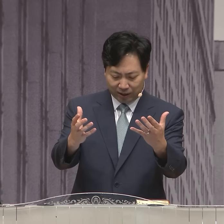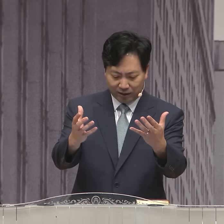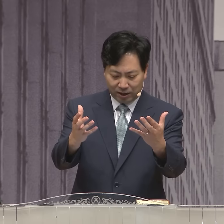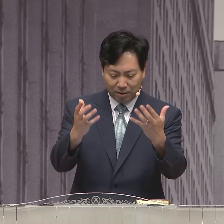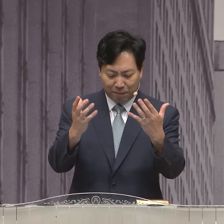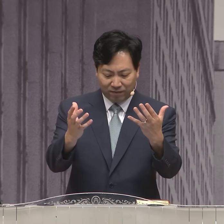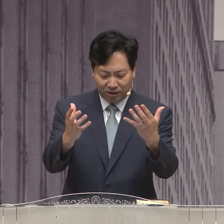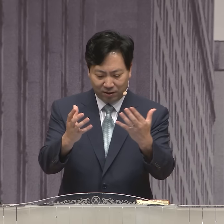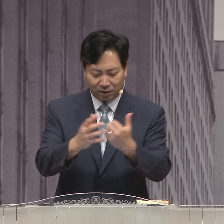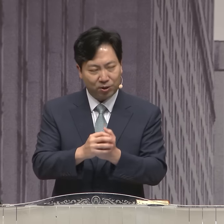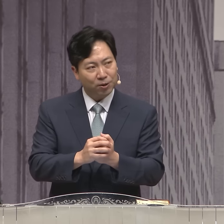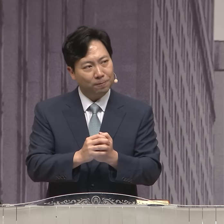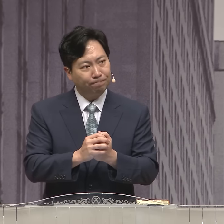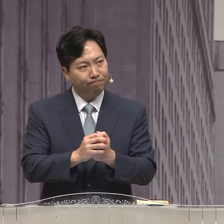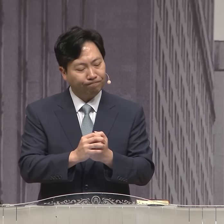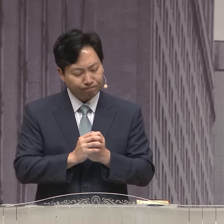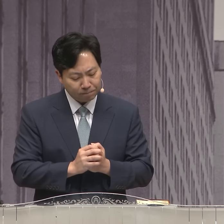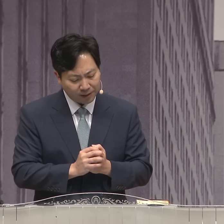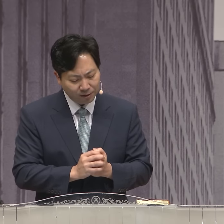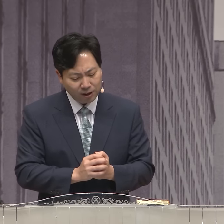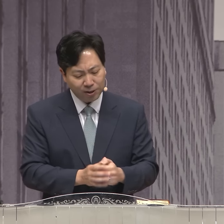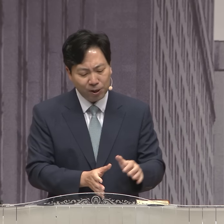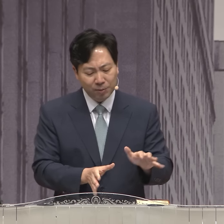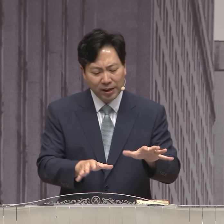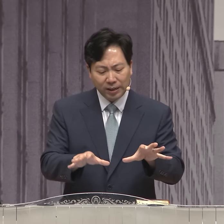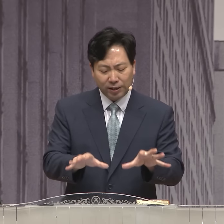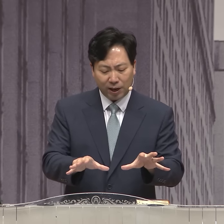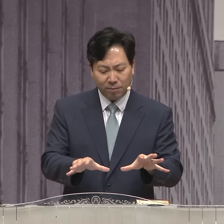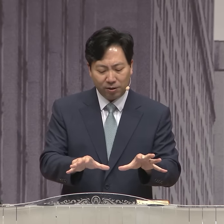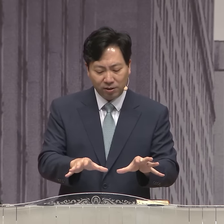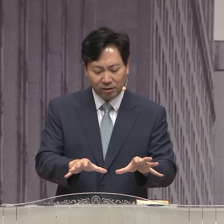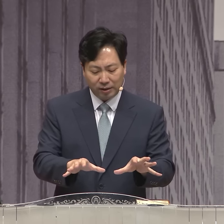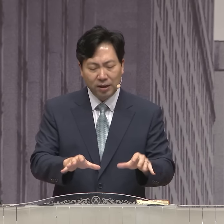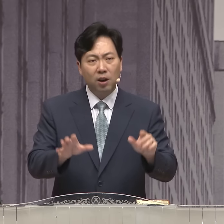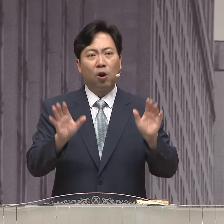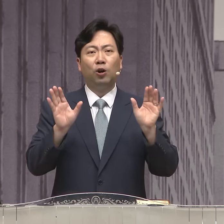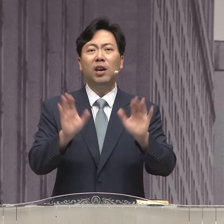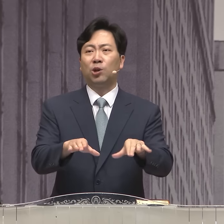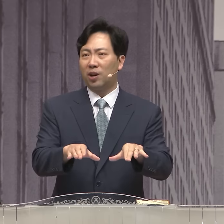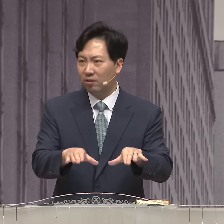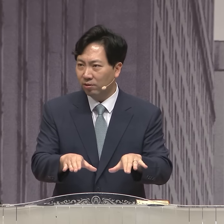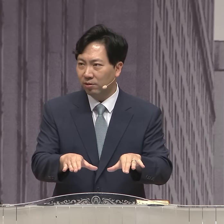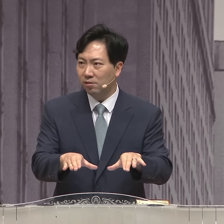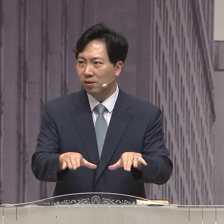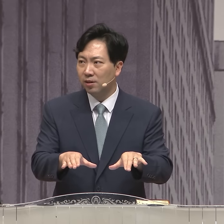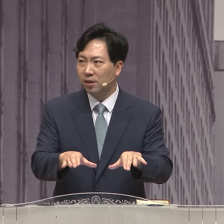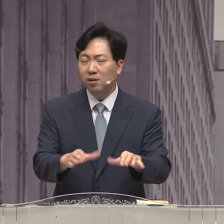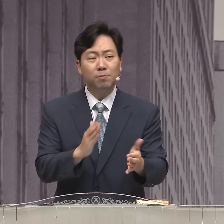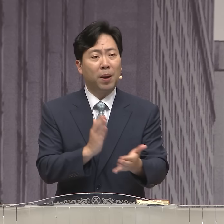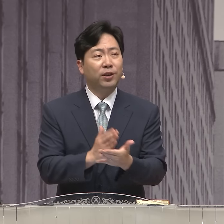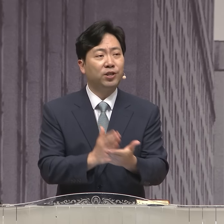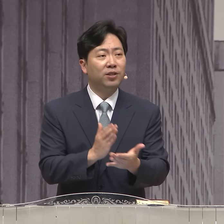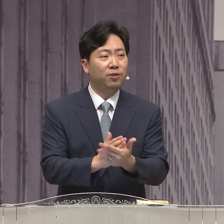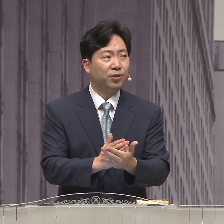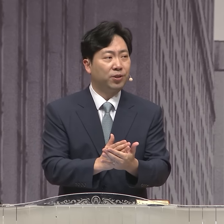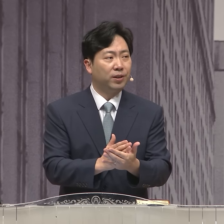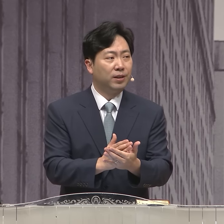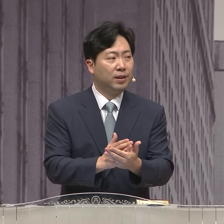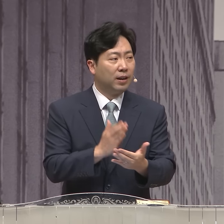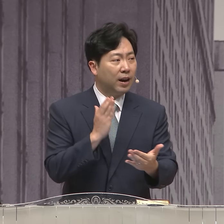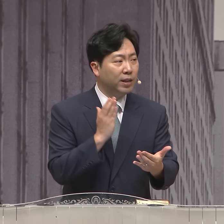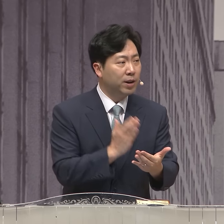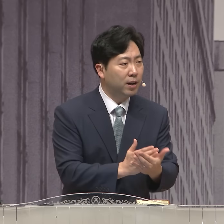이 신상을 만드는 것이죠. 그러니까 지금 이 세 명은 거기에 절하는 것은 이걸 배신하는